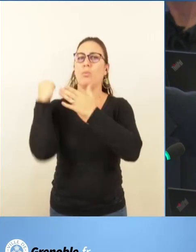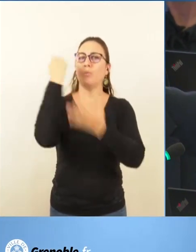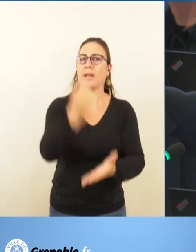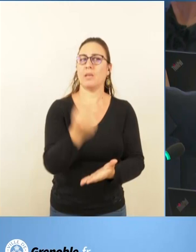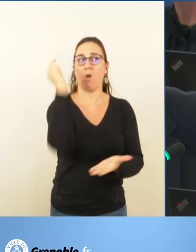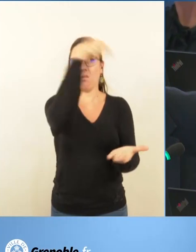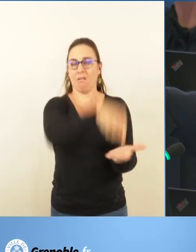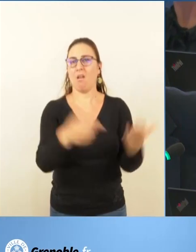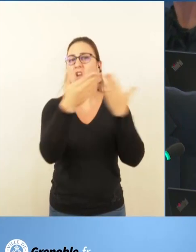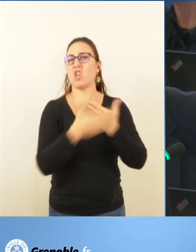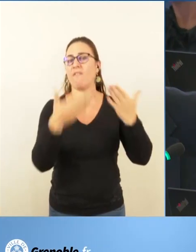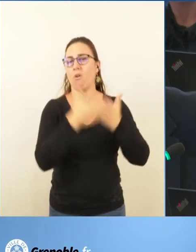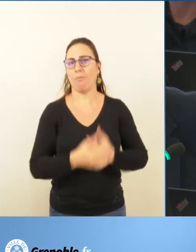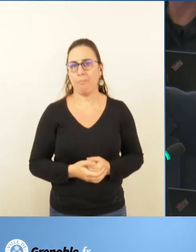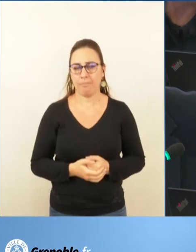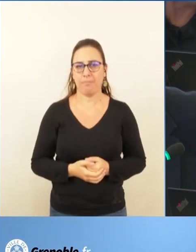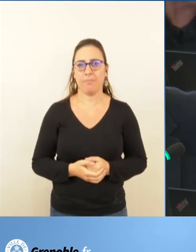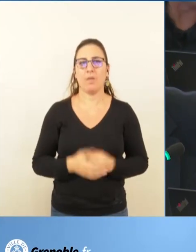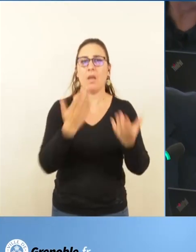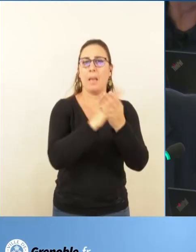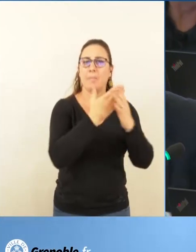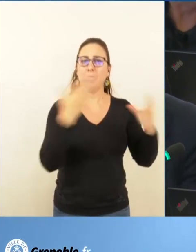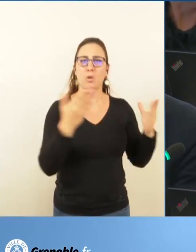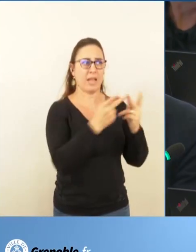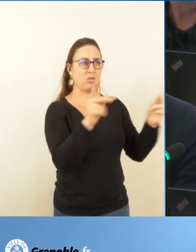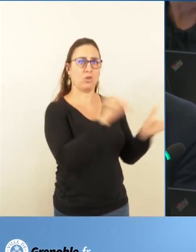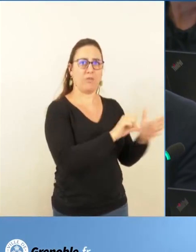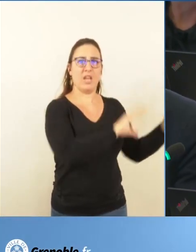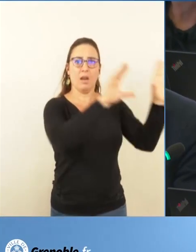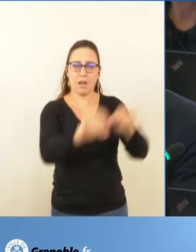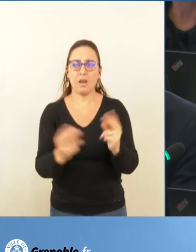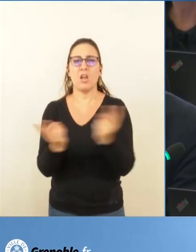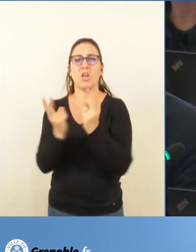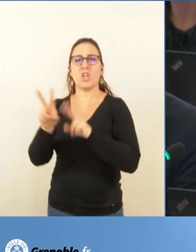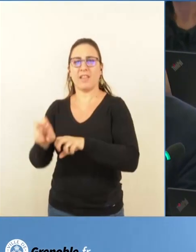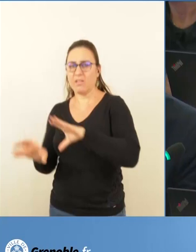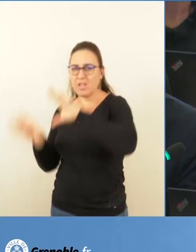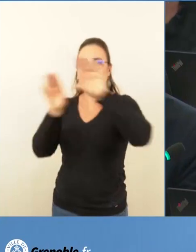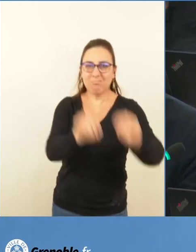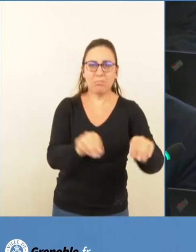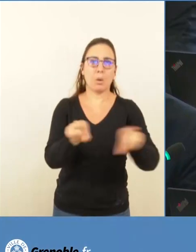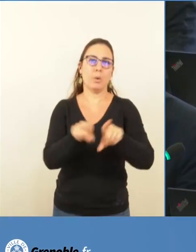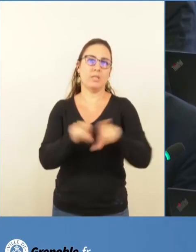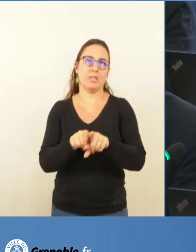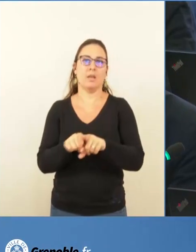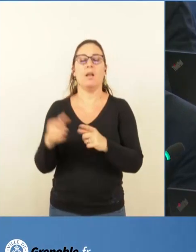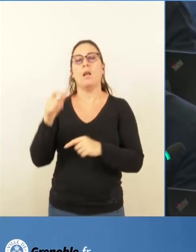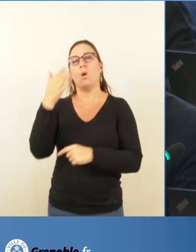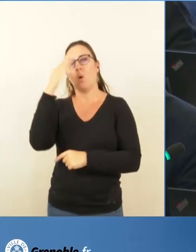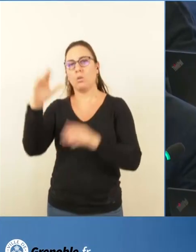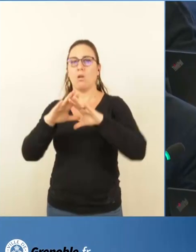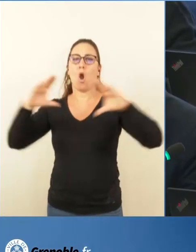à Chavant en y transférant les bibliothèques du centre-ville du jardin de ville et une partie du personnel de la bibliothèque cata